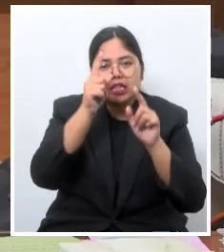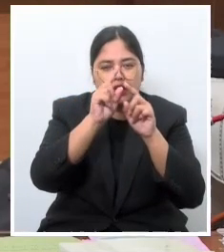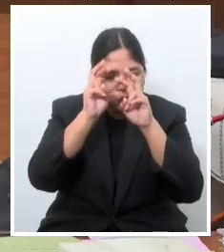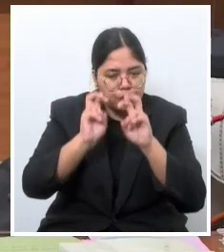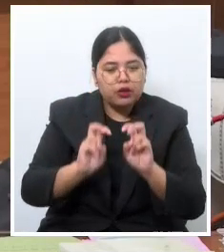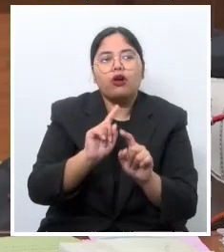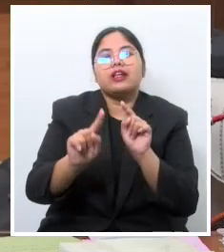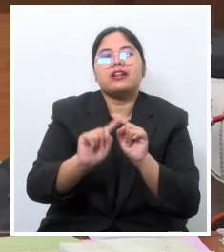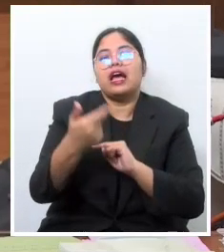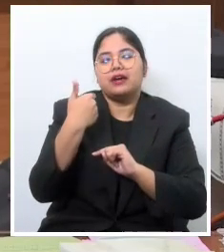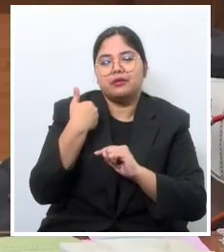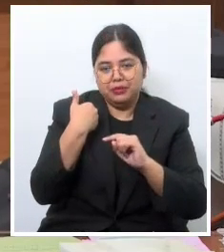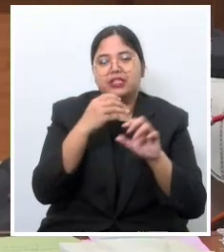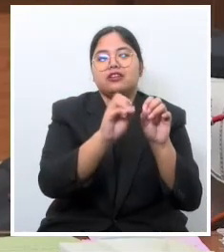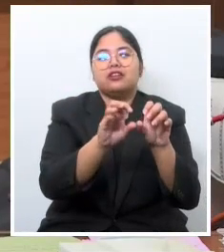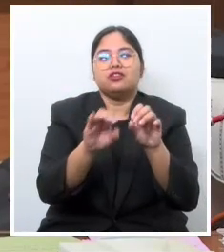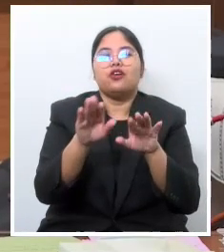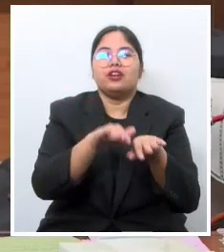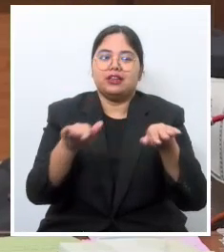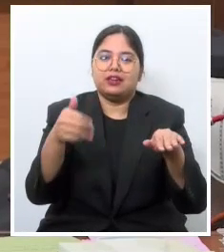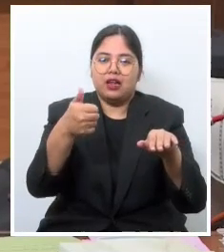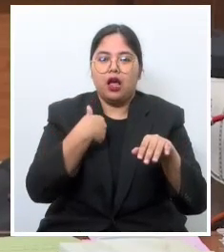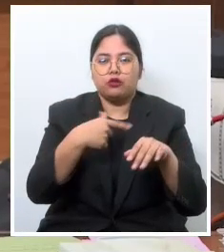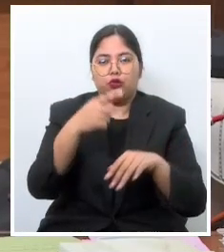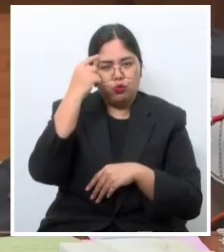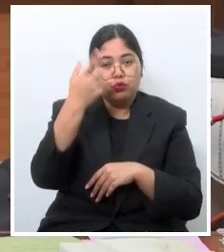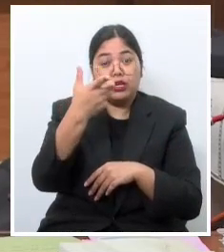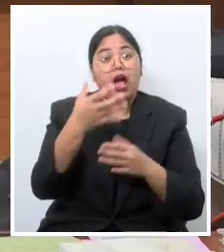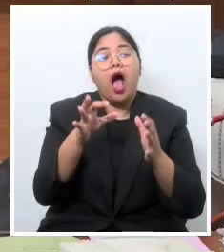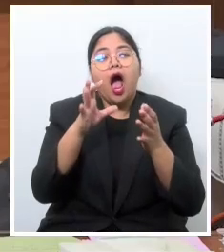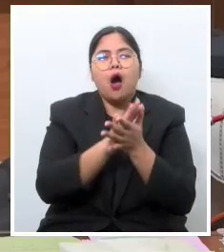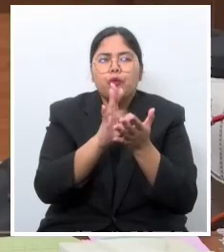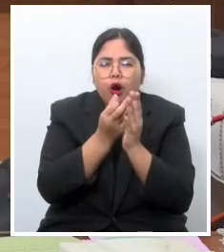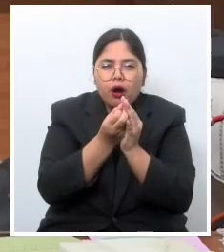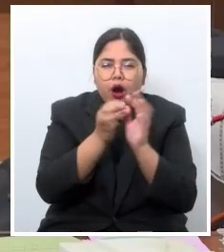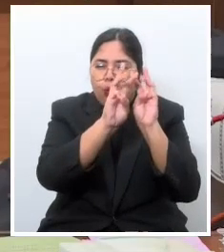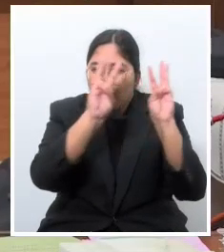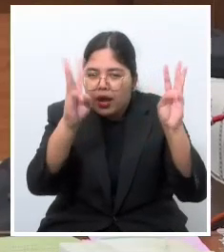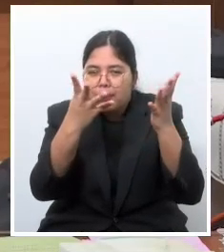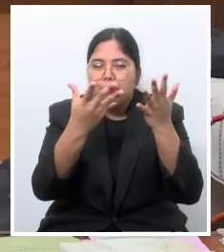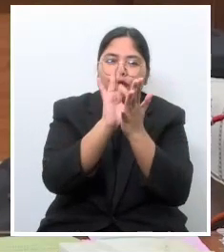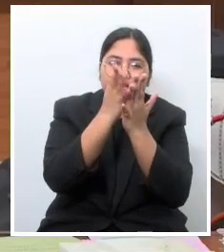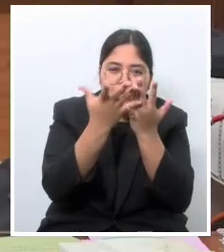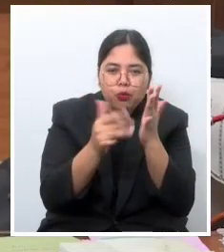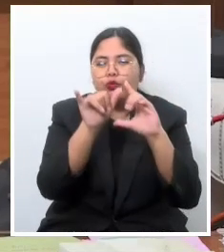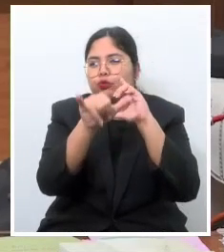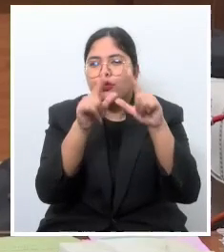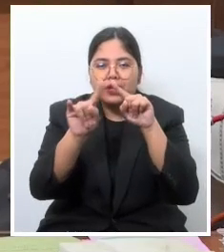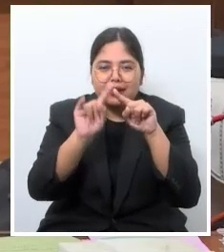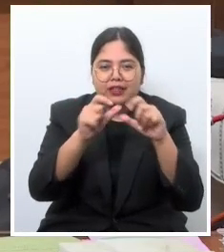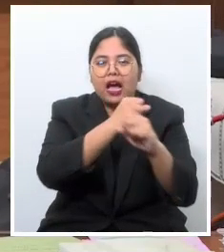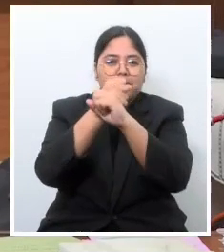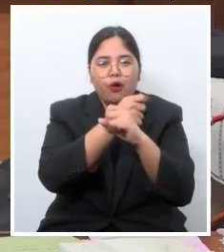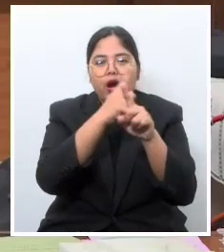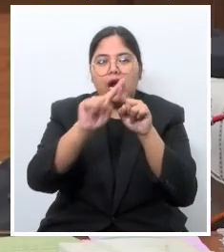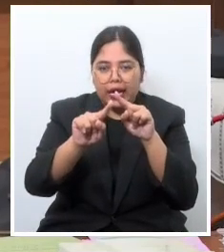นี้เนี่ยไม่ได้แค่เฉพาะเรื่องความรู้เฉยๆนะครับต้องรู้เรื่องออนไลน์เรื่องโลกออนไลน์ให้ชัดเจนแล้วก็รู้จักการป้องกันตัวเองทาง